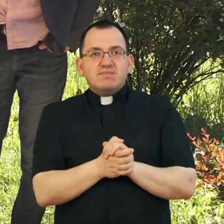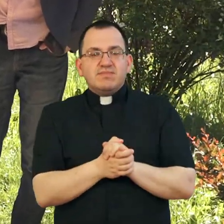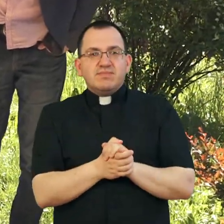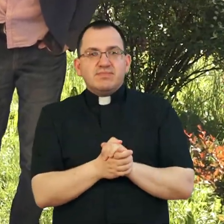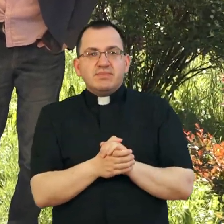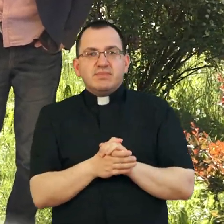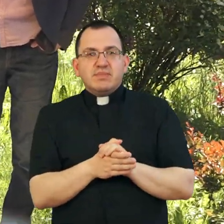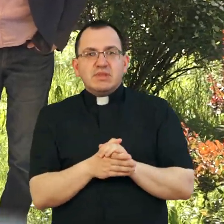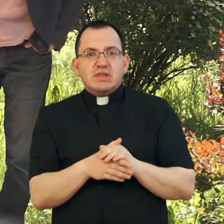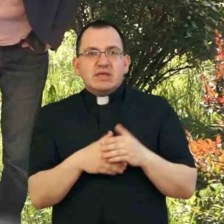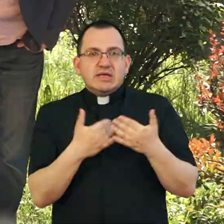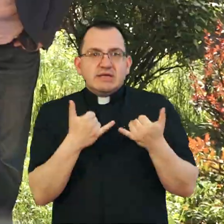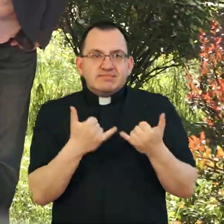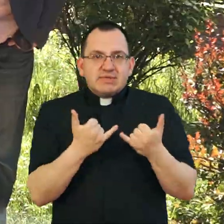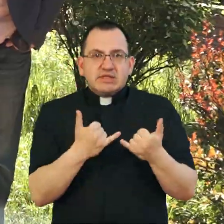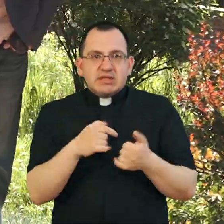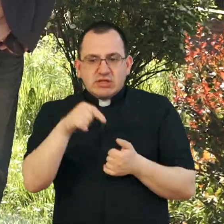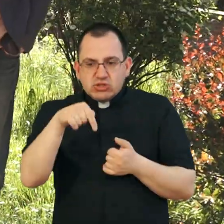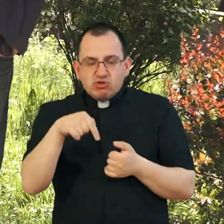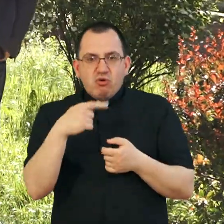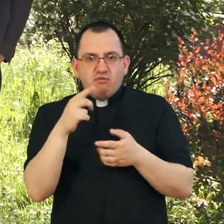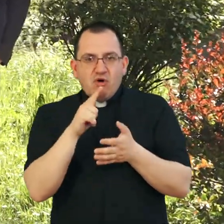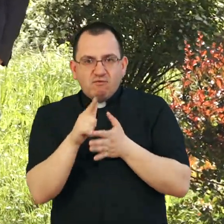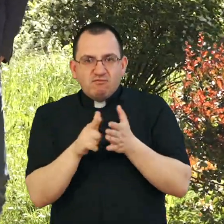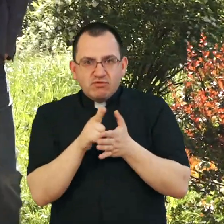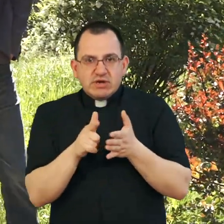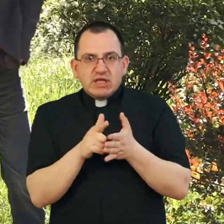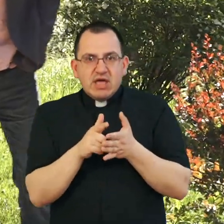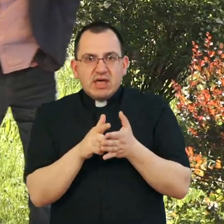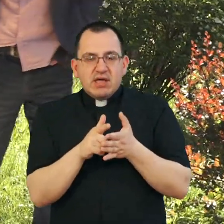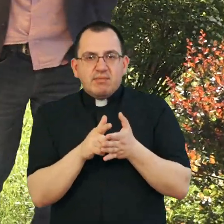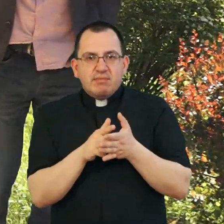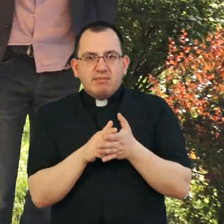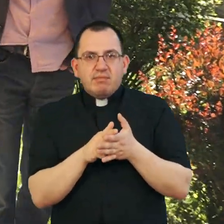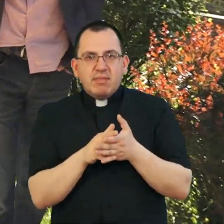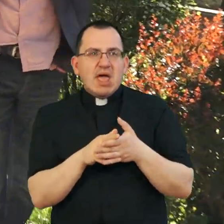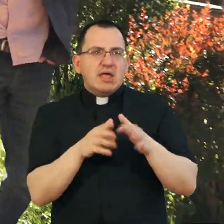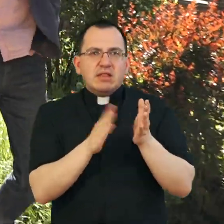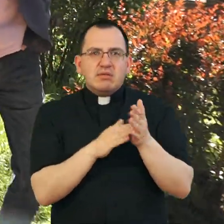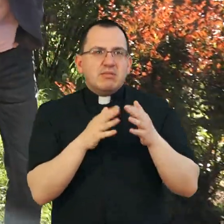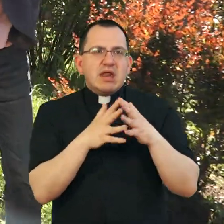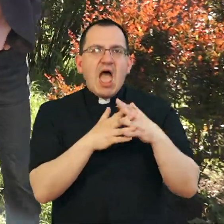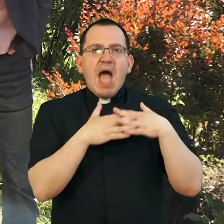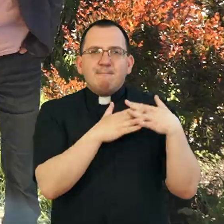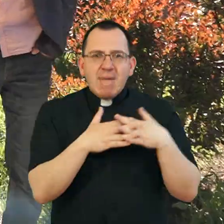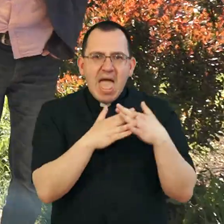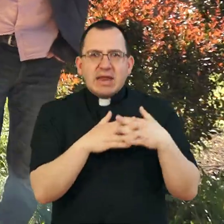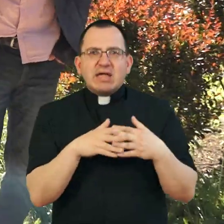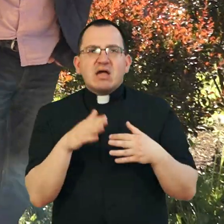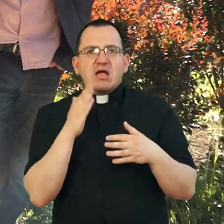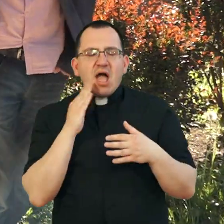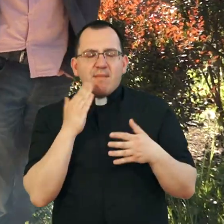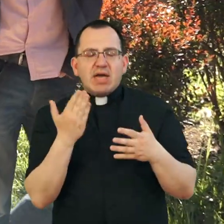da je sad u ovom trenutku, se pogotovo na zapadu, u zapadnim državama, u Americi se vode te borbe. Mi